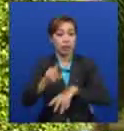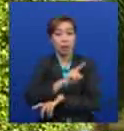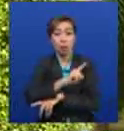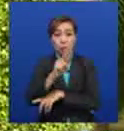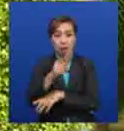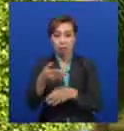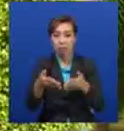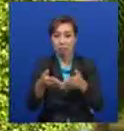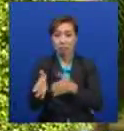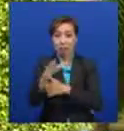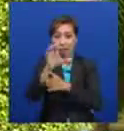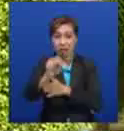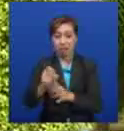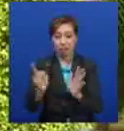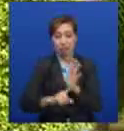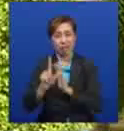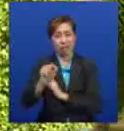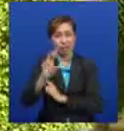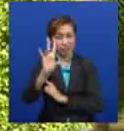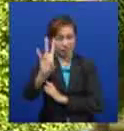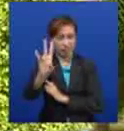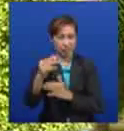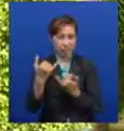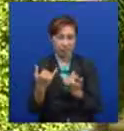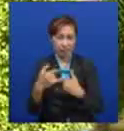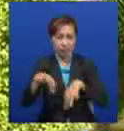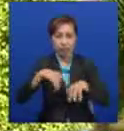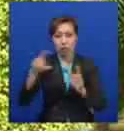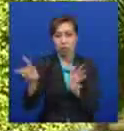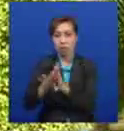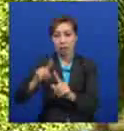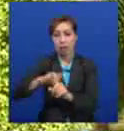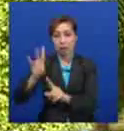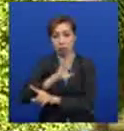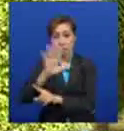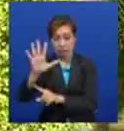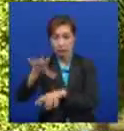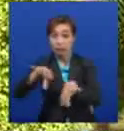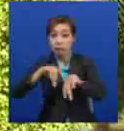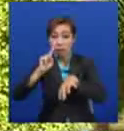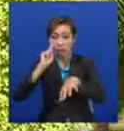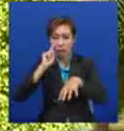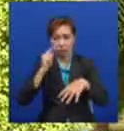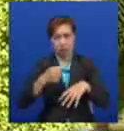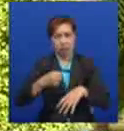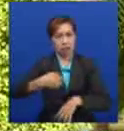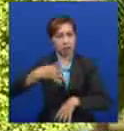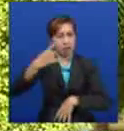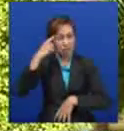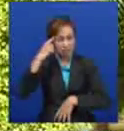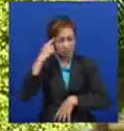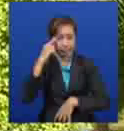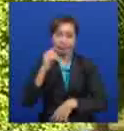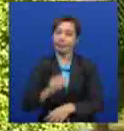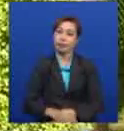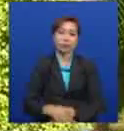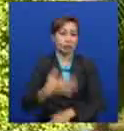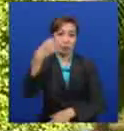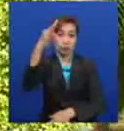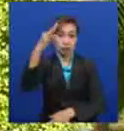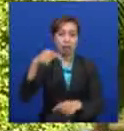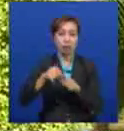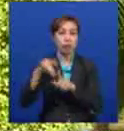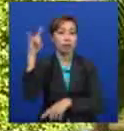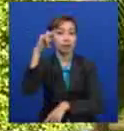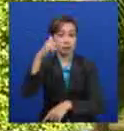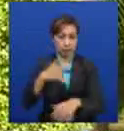ล้าครั้งที่27นี้นะคะมีไปจนถึงวันที่5กรกฎาคมนี้ค่ะที่บริเวณชั้นจีฟิวเจอร์ปาร์ครังสิตนั่นเองค่ะปิดท้ายวันนี้